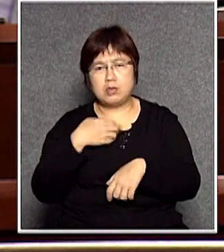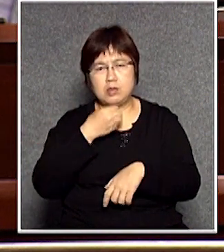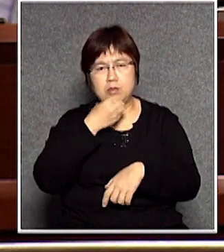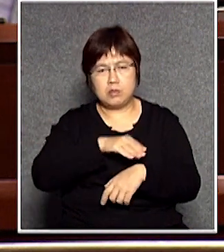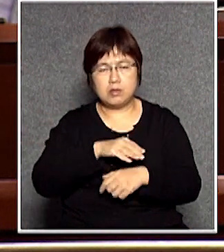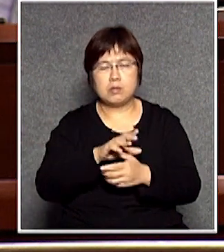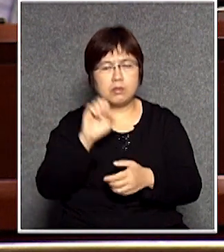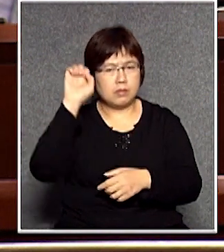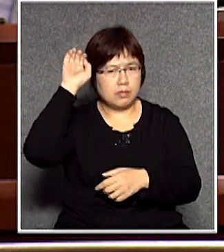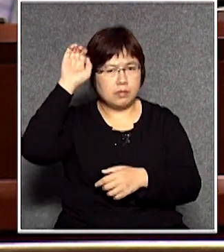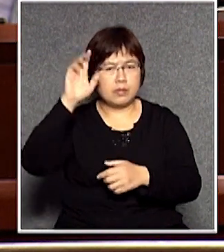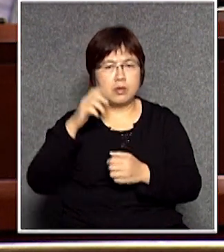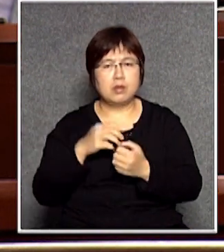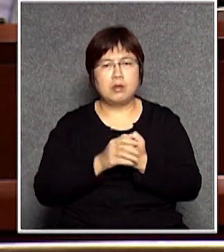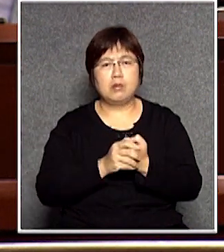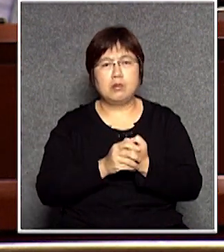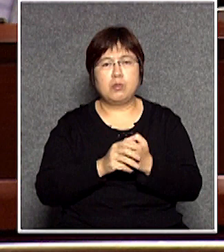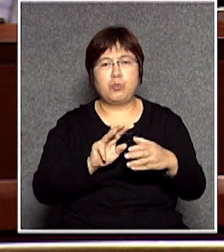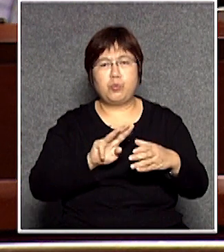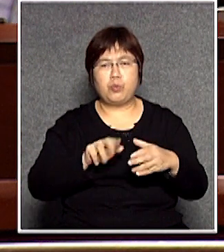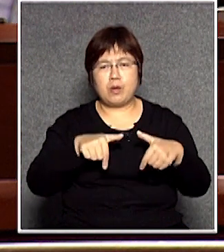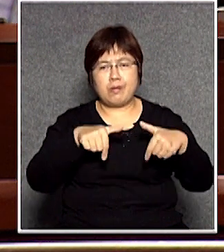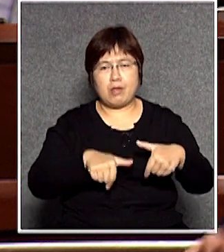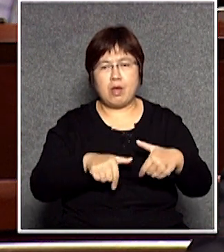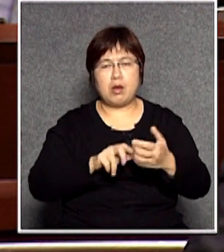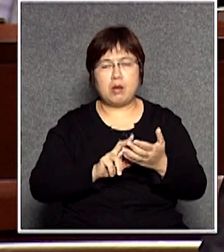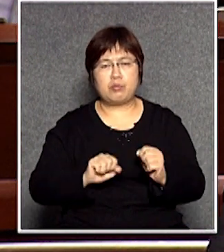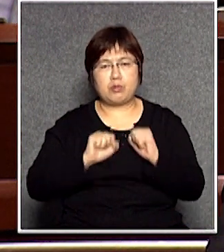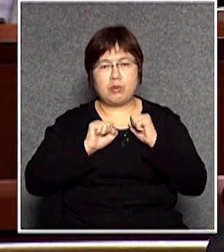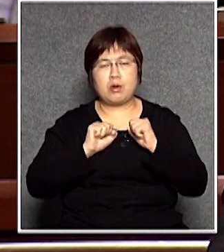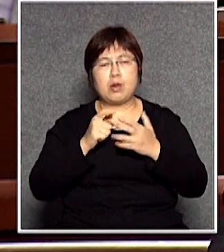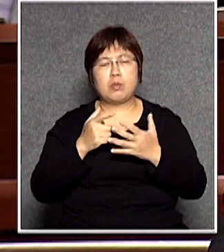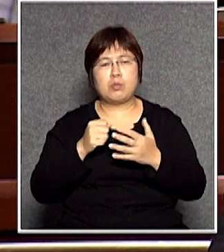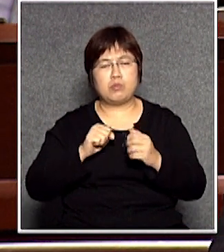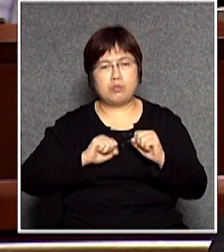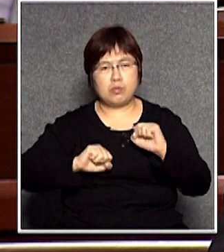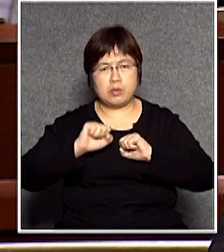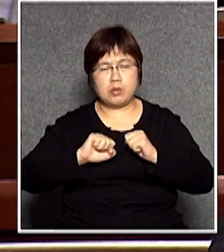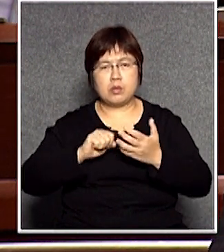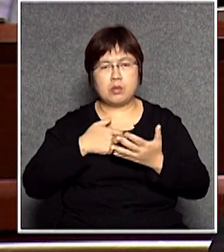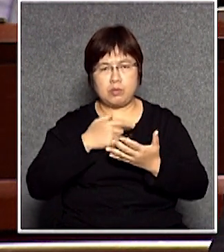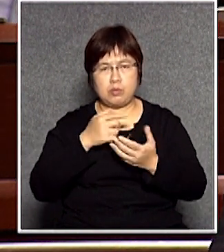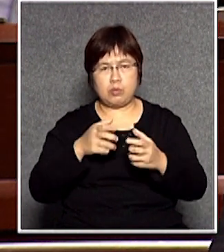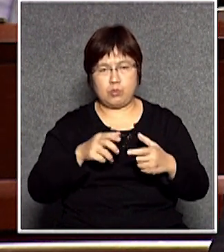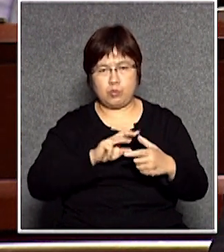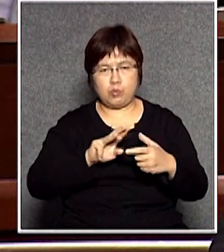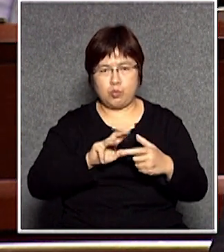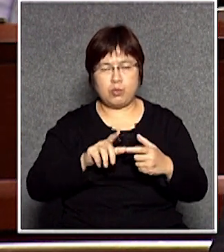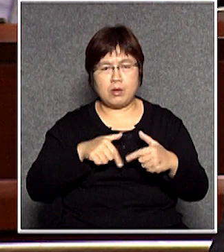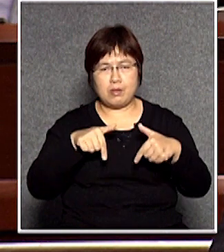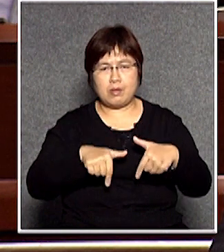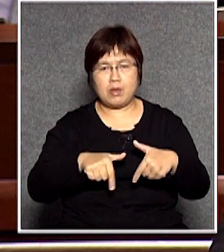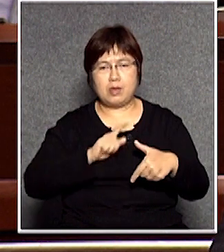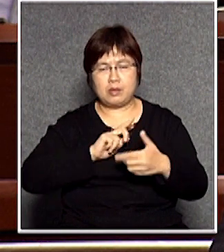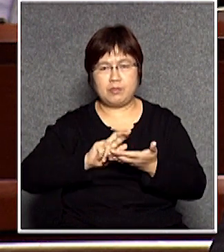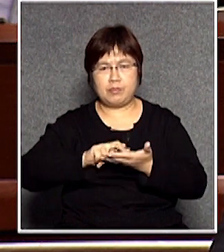提出湖南省的獨立運動，簡稱湘獨，主張湖南應該脫離中國，宣布獨立自治